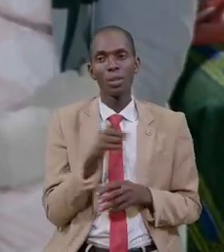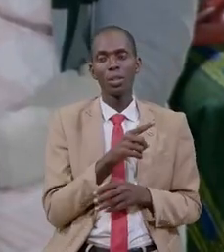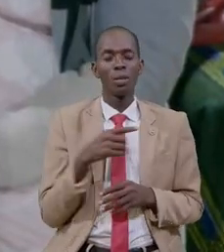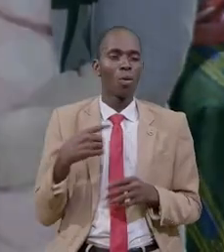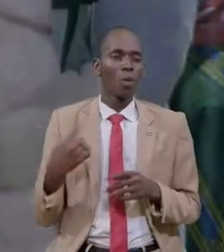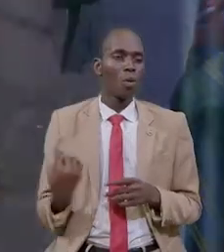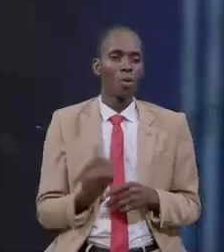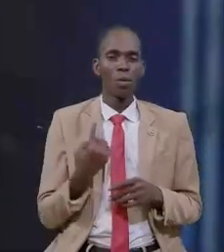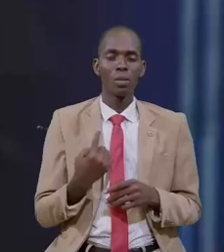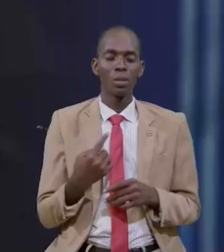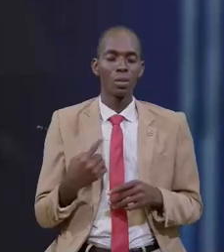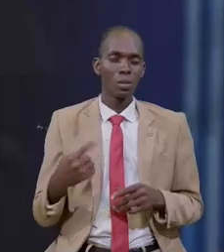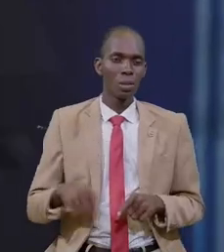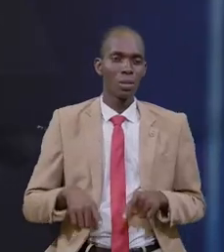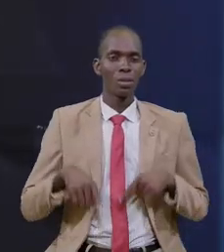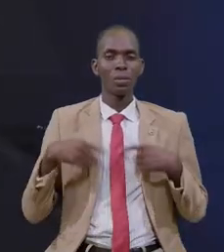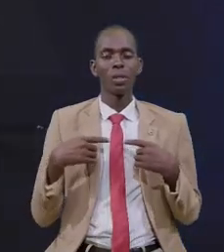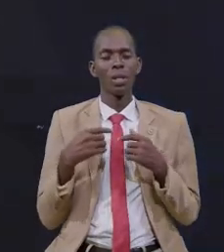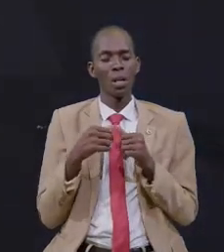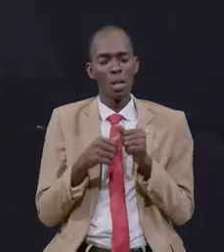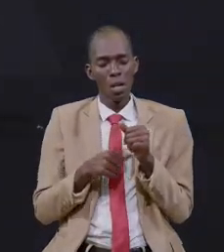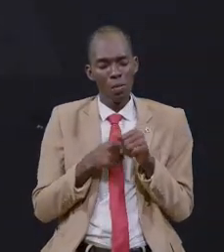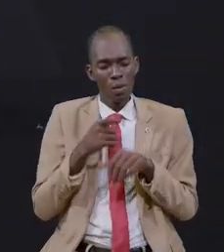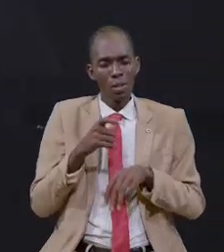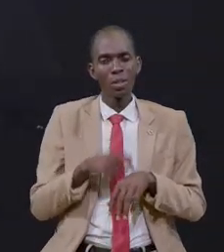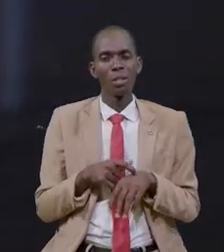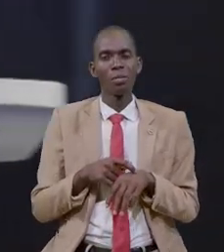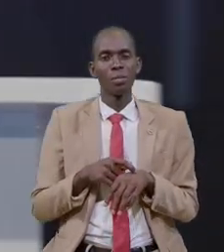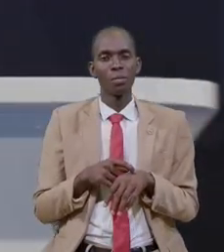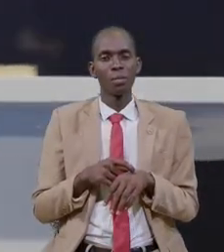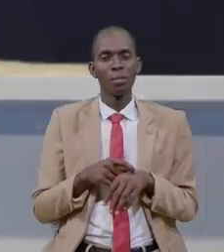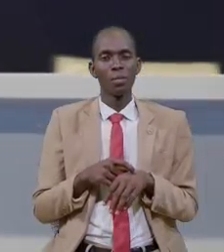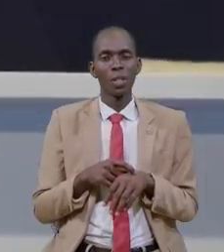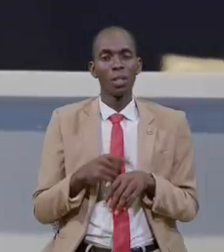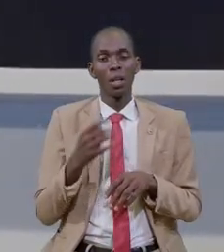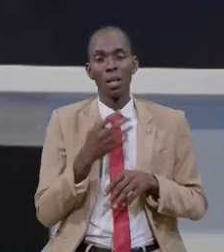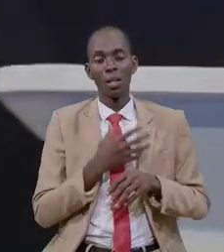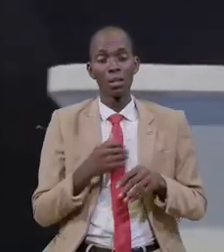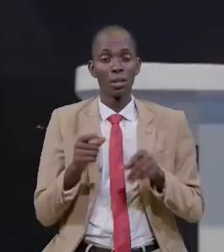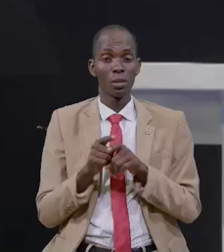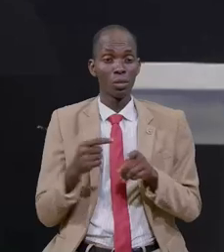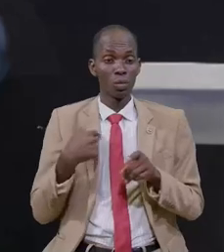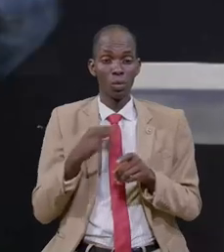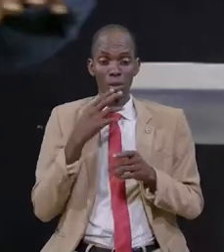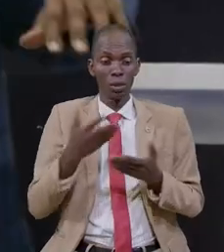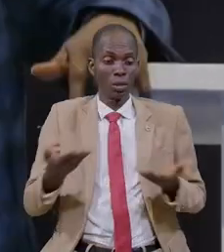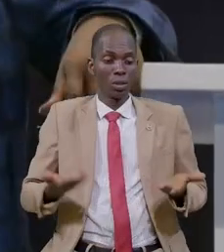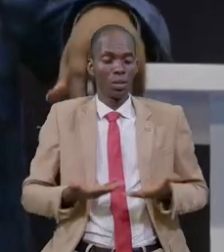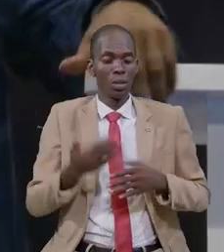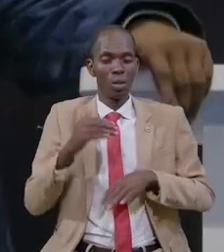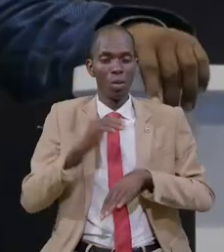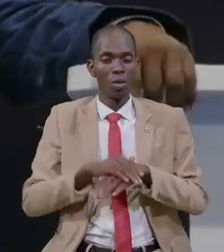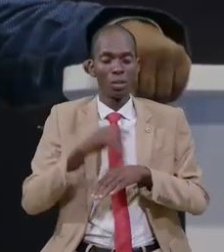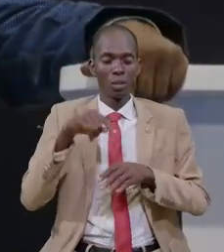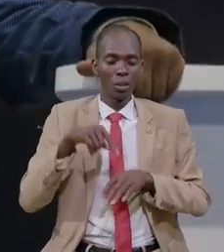Intercéder en leur faveur, toujours vivant. Chaque fois, comme vous êtes à cette croisade,